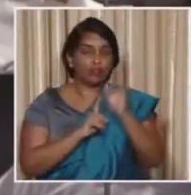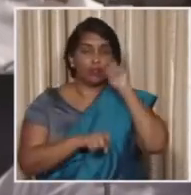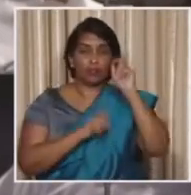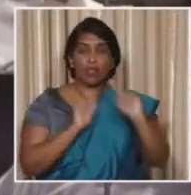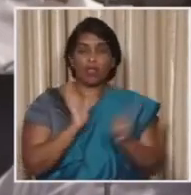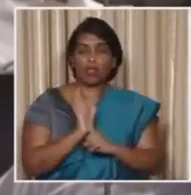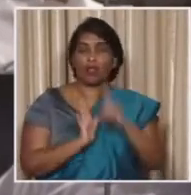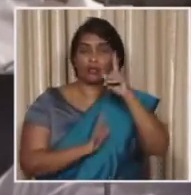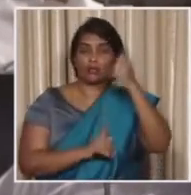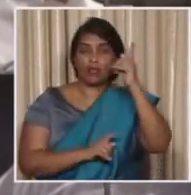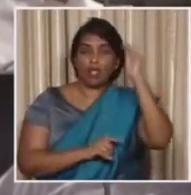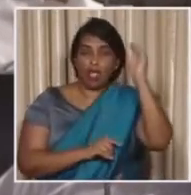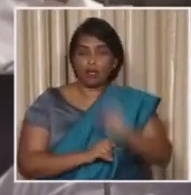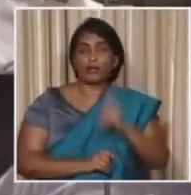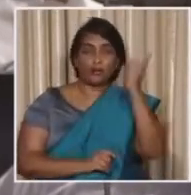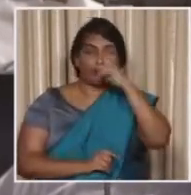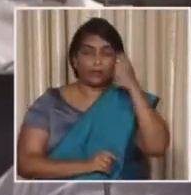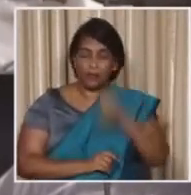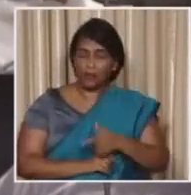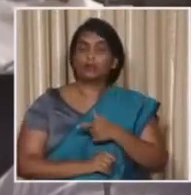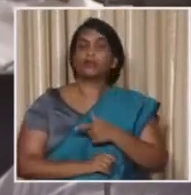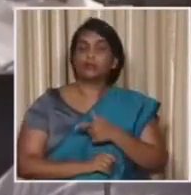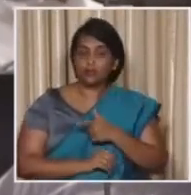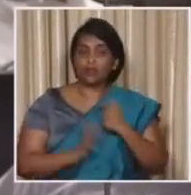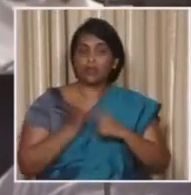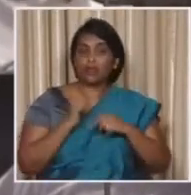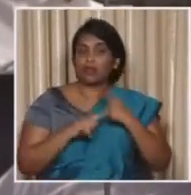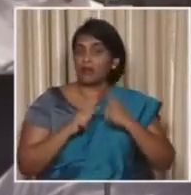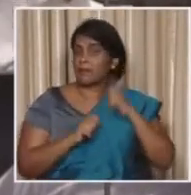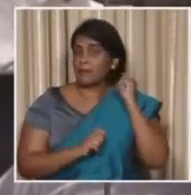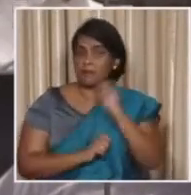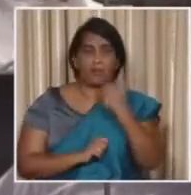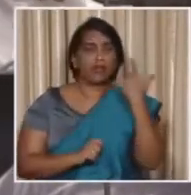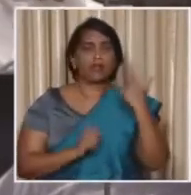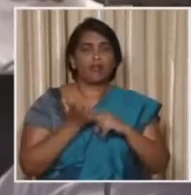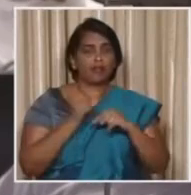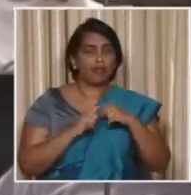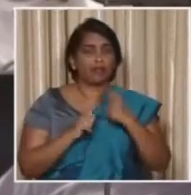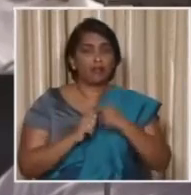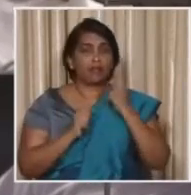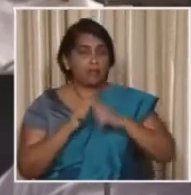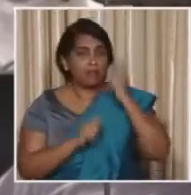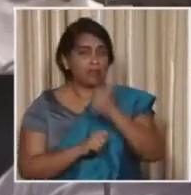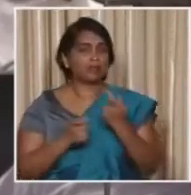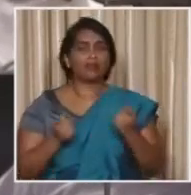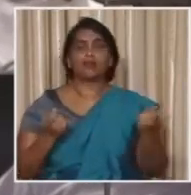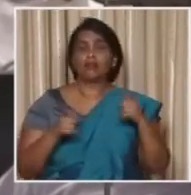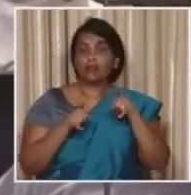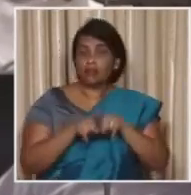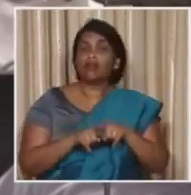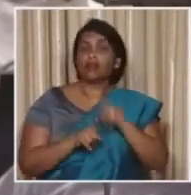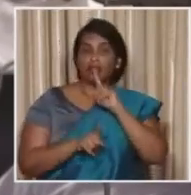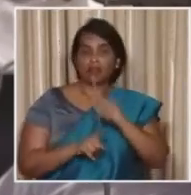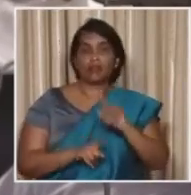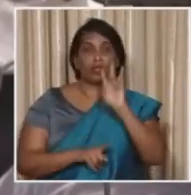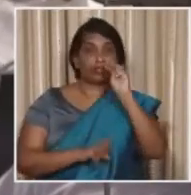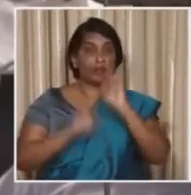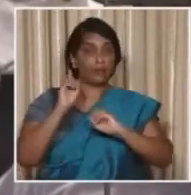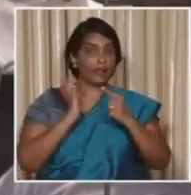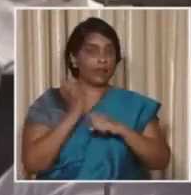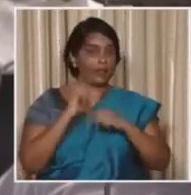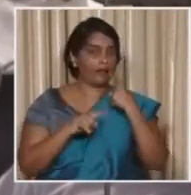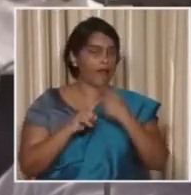ලක්ෂයට වඩා පඩිගන්න අය ඒ අය බදු ගෙවන්නේ නෑ. එකන බදුගන්තර වත්කමන්නේ ඒ අයට තමයි කියන්නේ සියට දිහා බදු